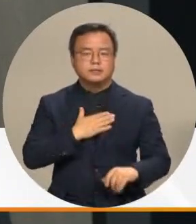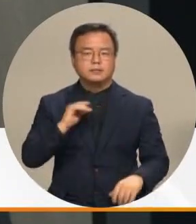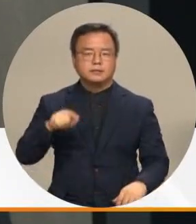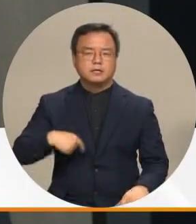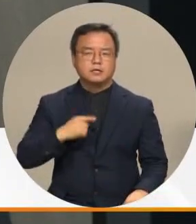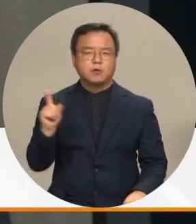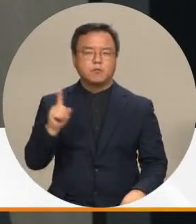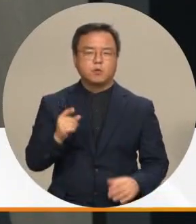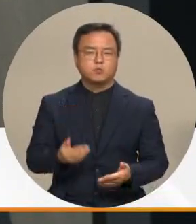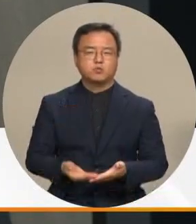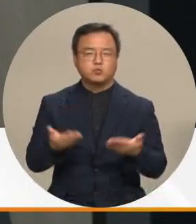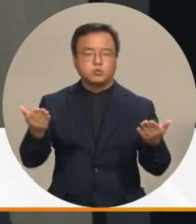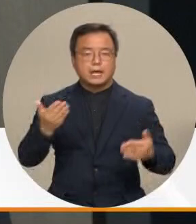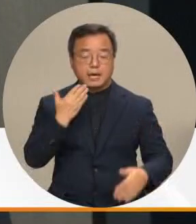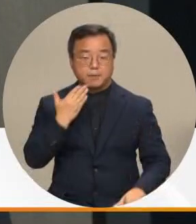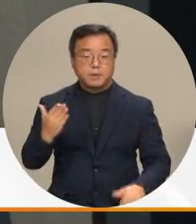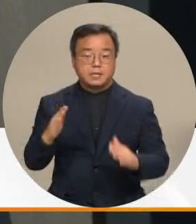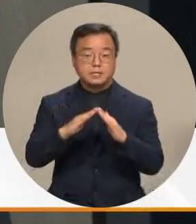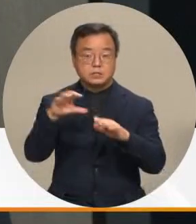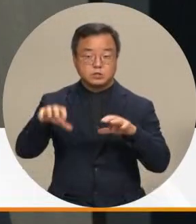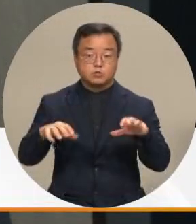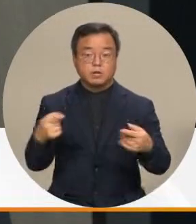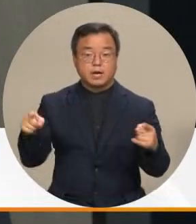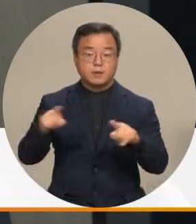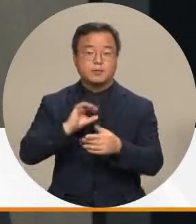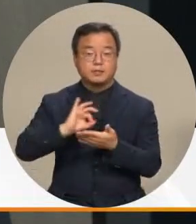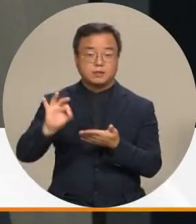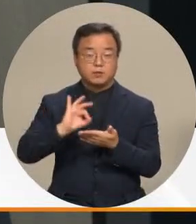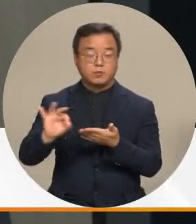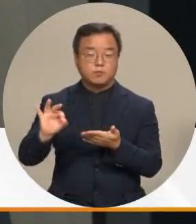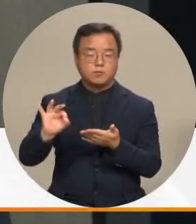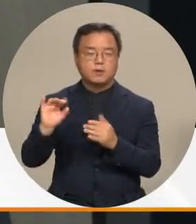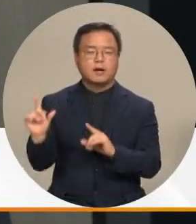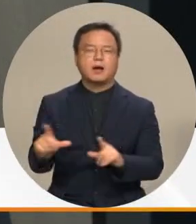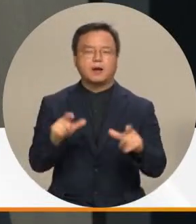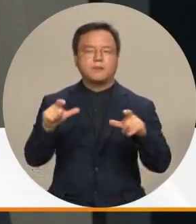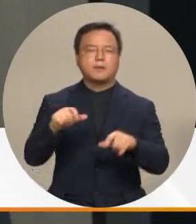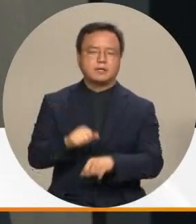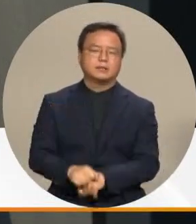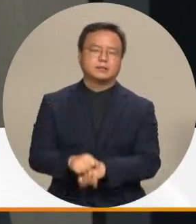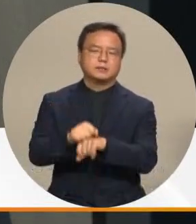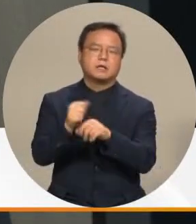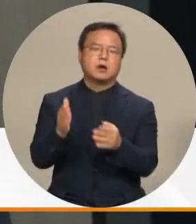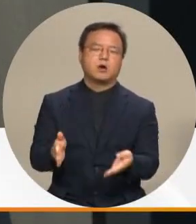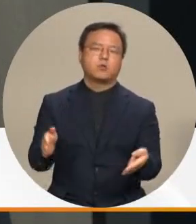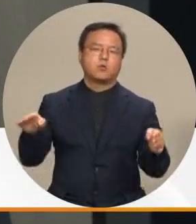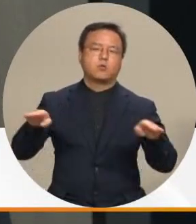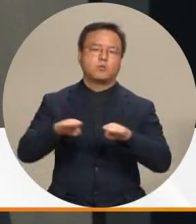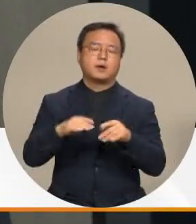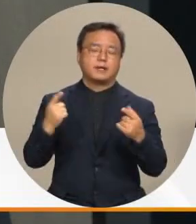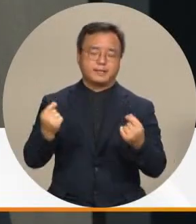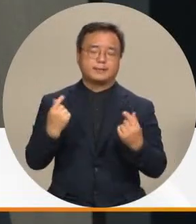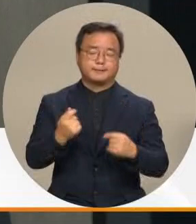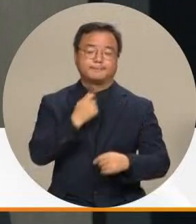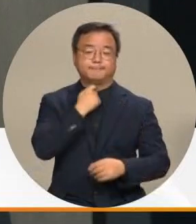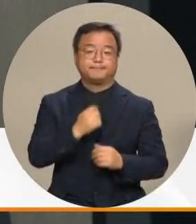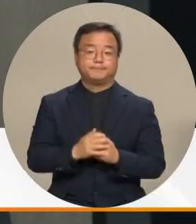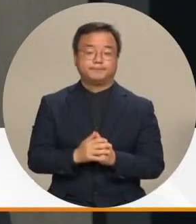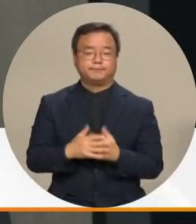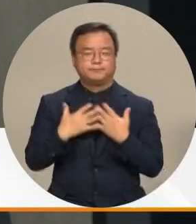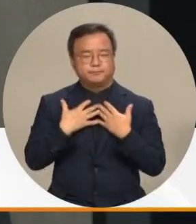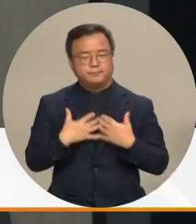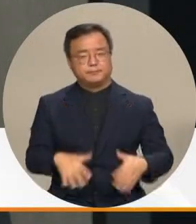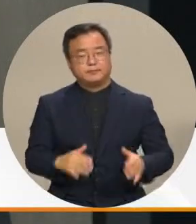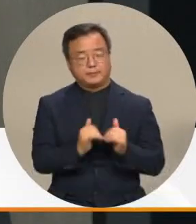어떤 것을 내어놓을 수 있는 것 이웃과 함께 쓰는 그런 마음을 창고가 되는 것이 저희들의 발음이 아닐까 생각이 듭니다 나가